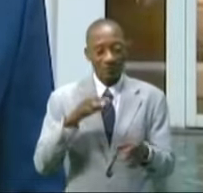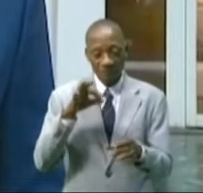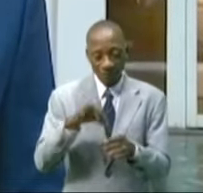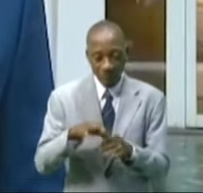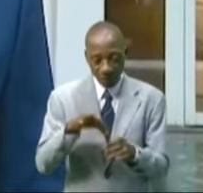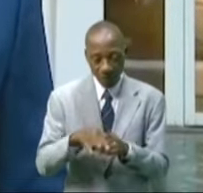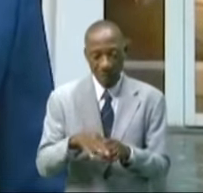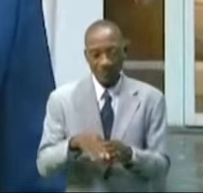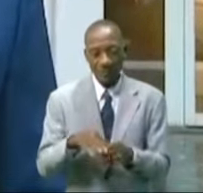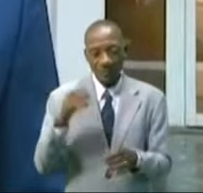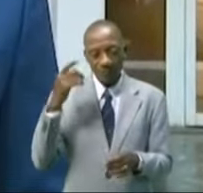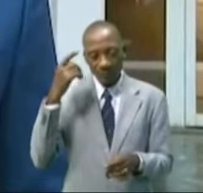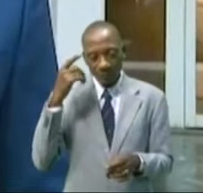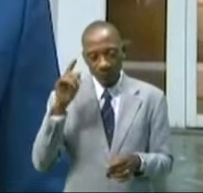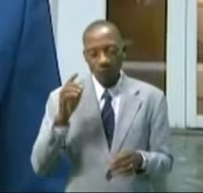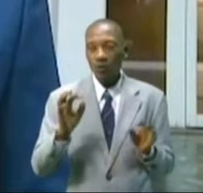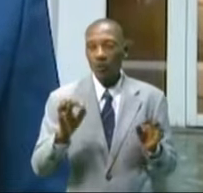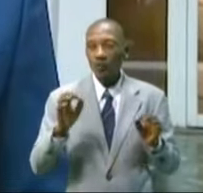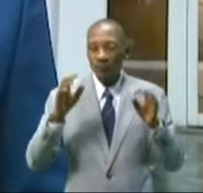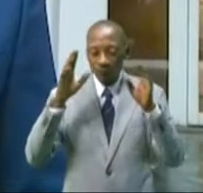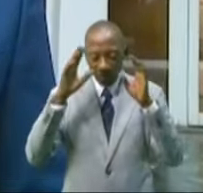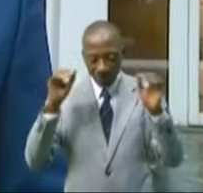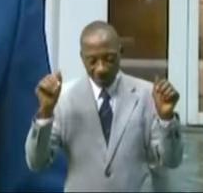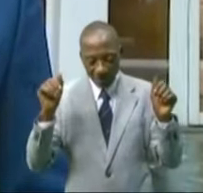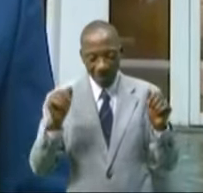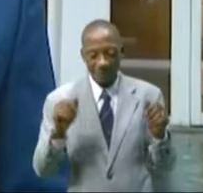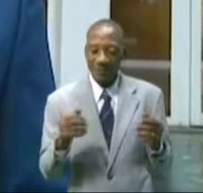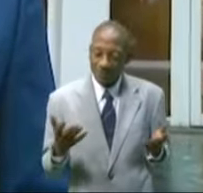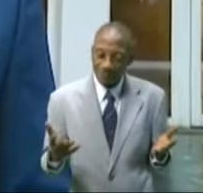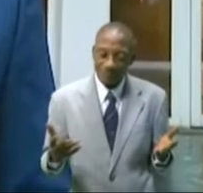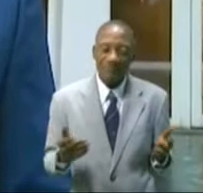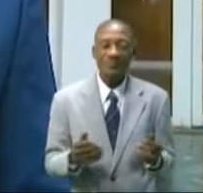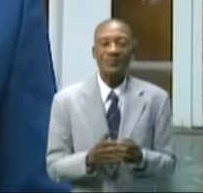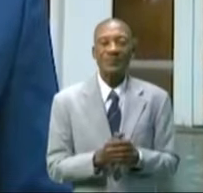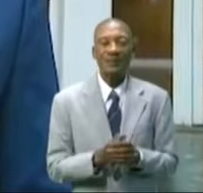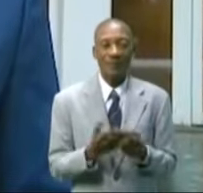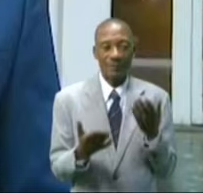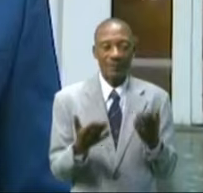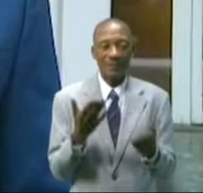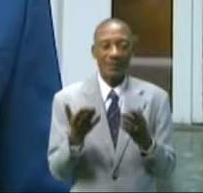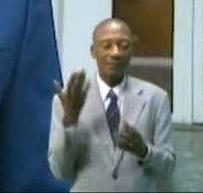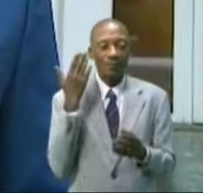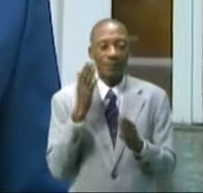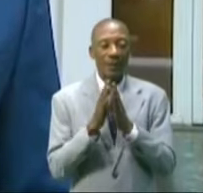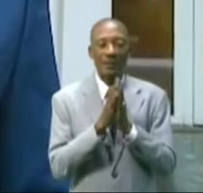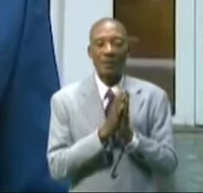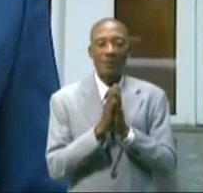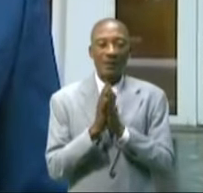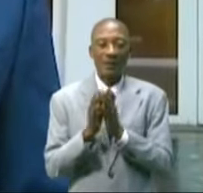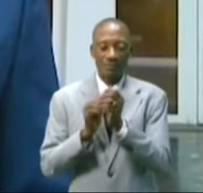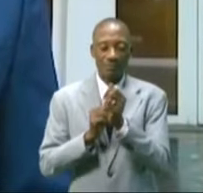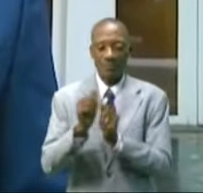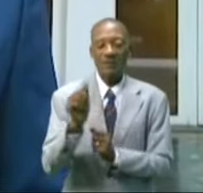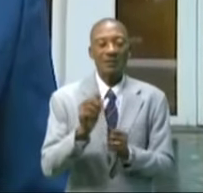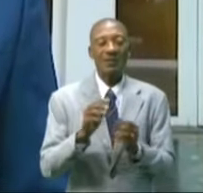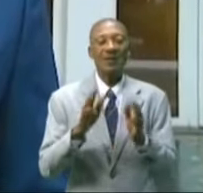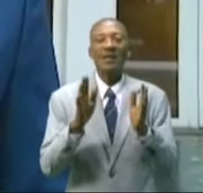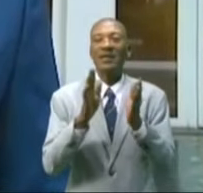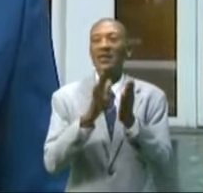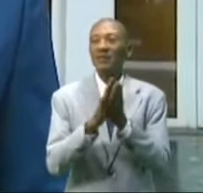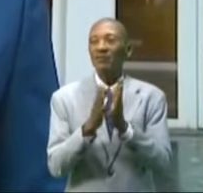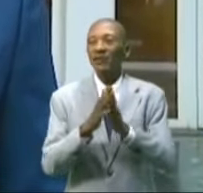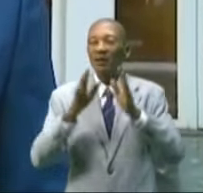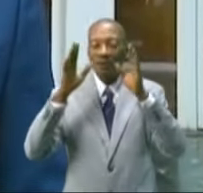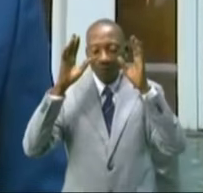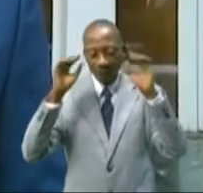sacrée. Je voudrais aussi féliciter les organisateurs, c'est-à-dire le présidium, aujourd'hui présidé par l'honorable